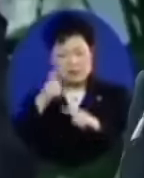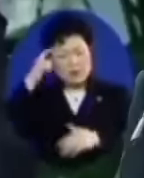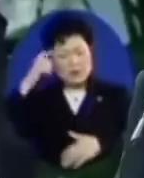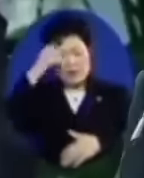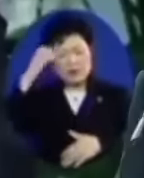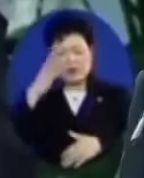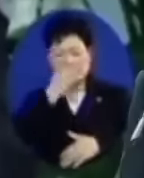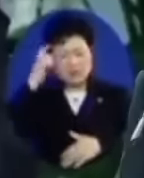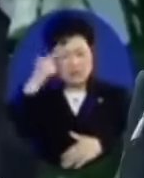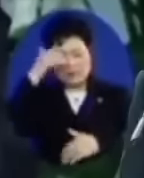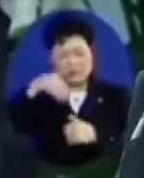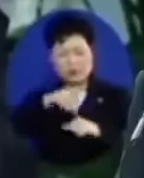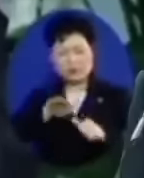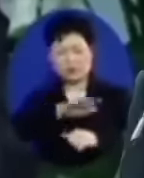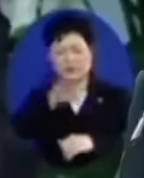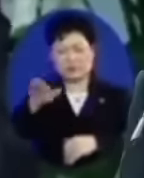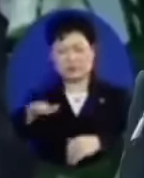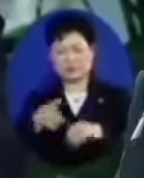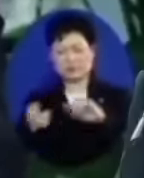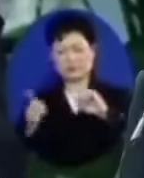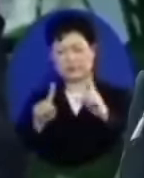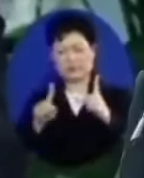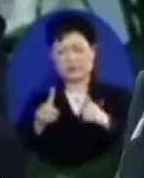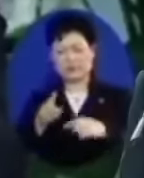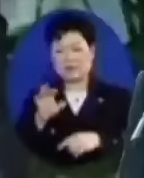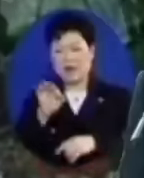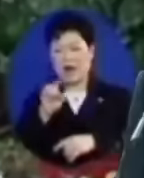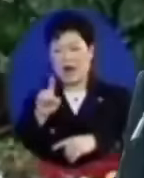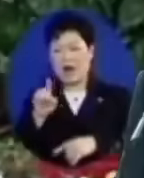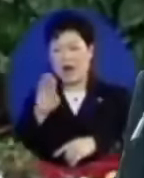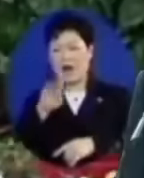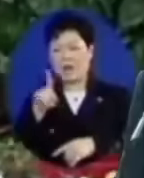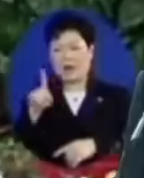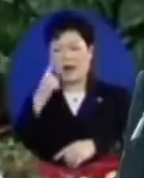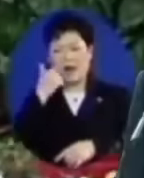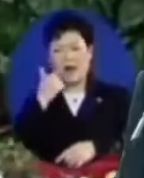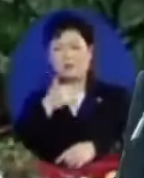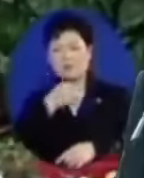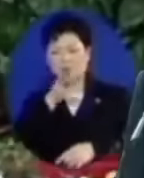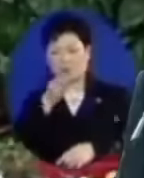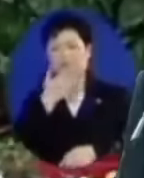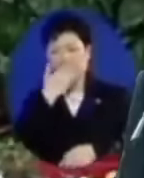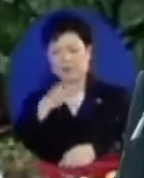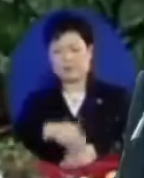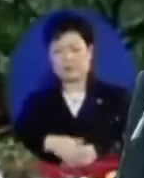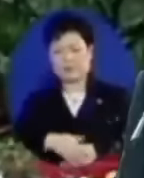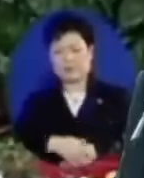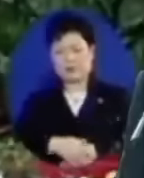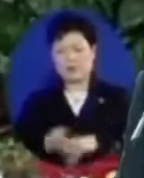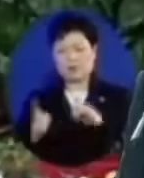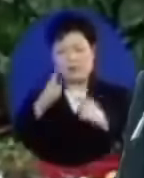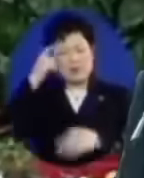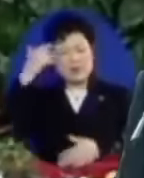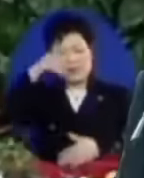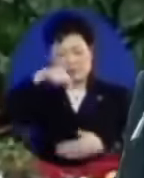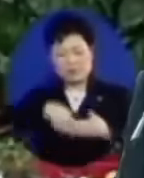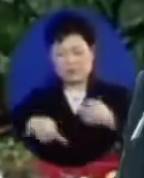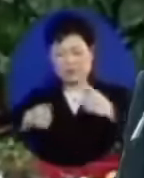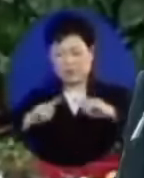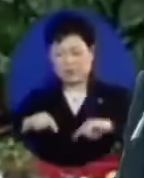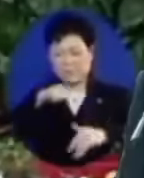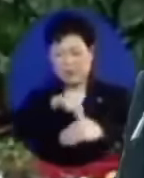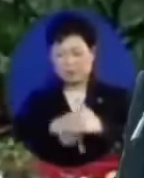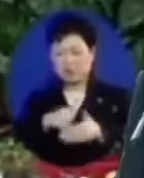보내셔서 우리를 부활시켜서 아바 아버지라고 부르게 만들어 주신 것입니다. 부활의 영이 우리 마음속에 들어오므로 우리